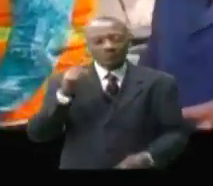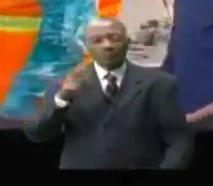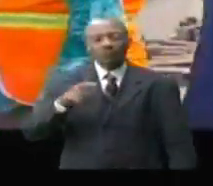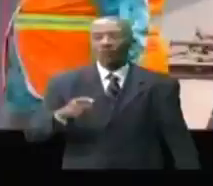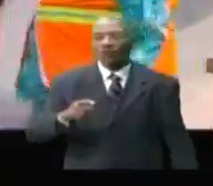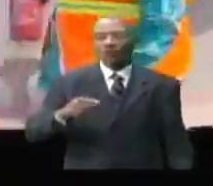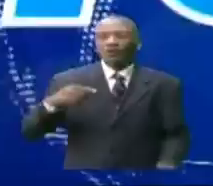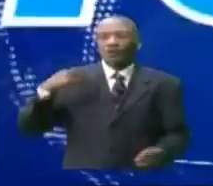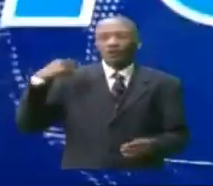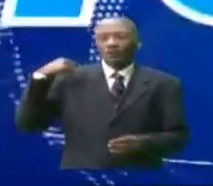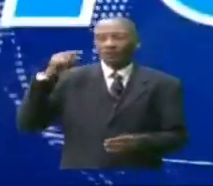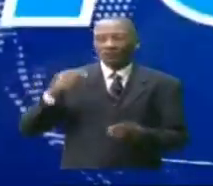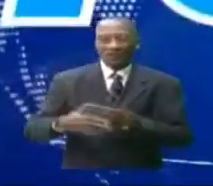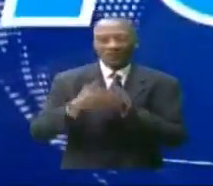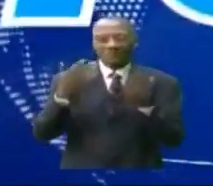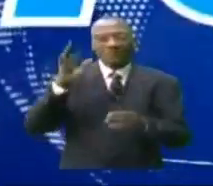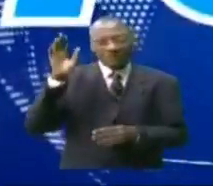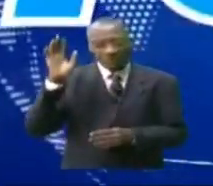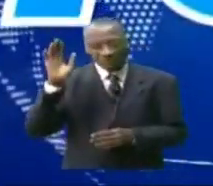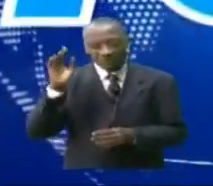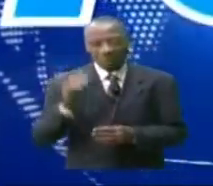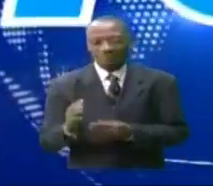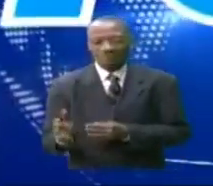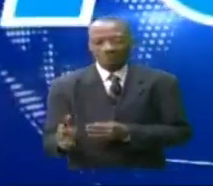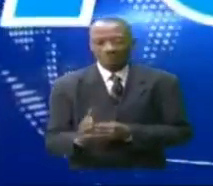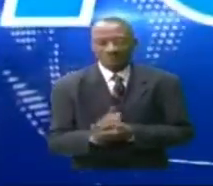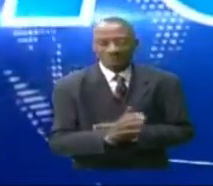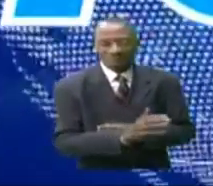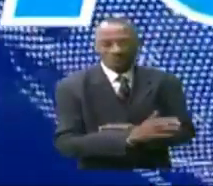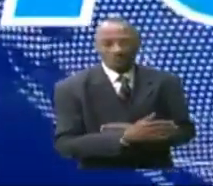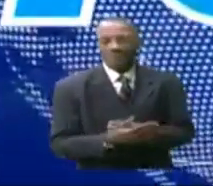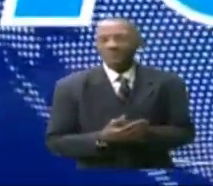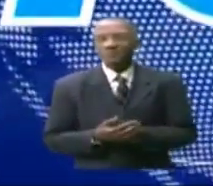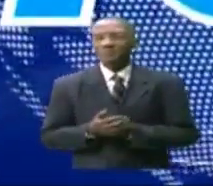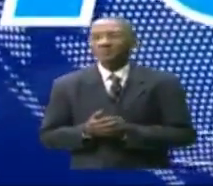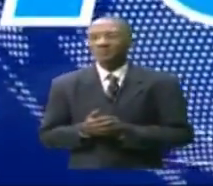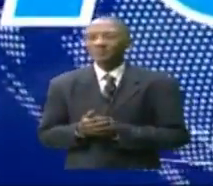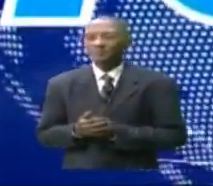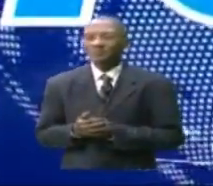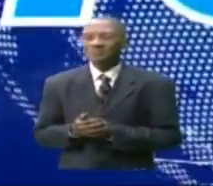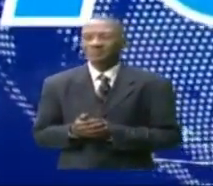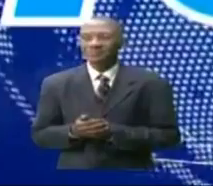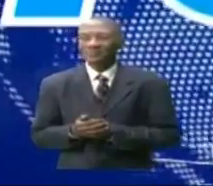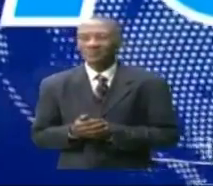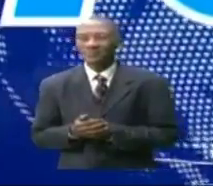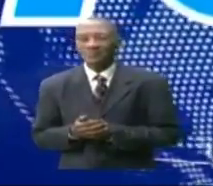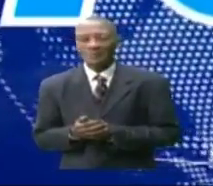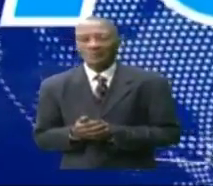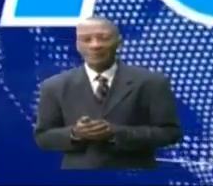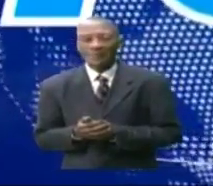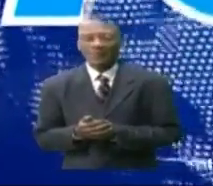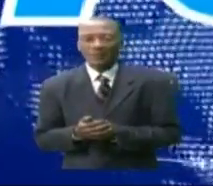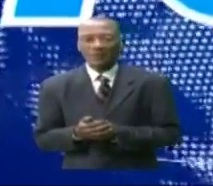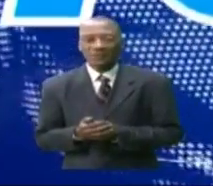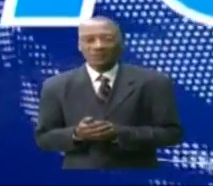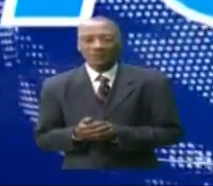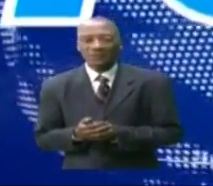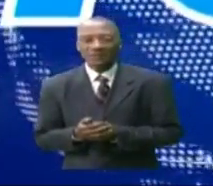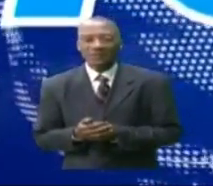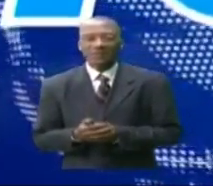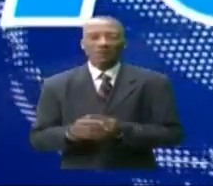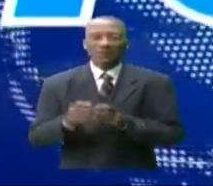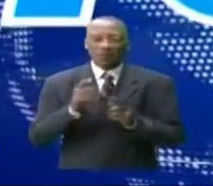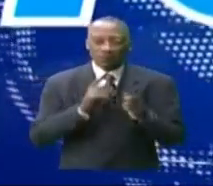de Kinshasa. Autre titre d'actualité, un carnaval motorisé a permis